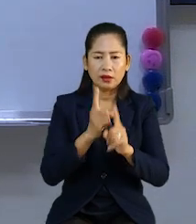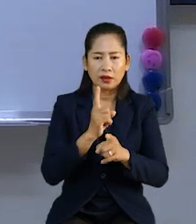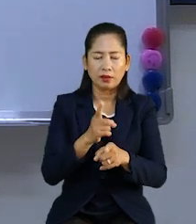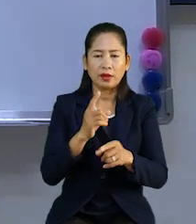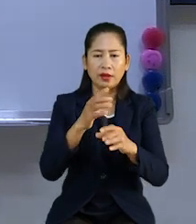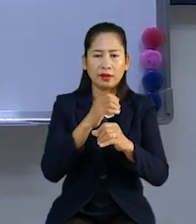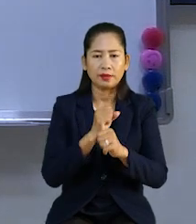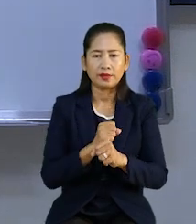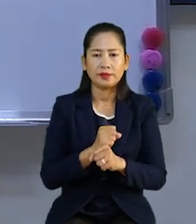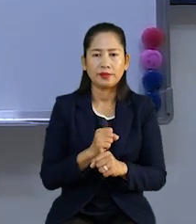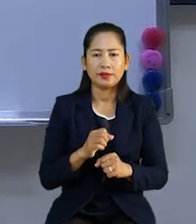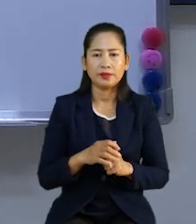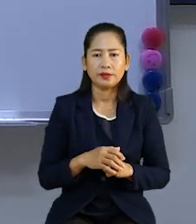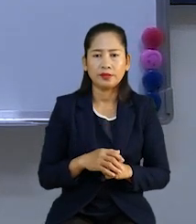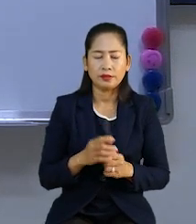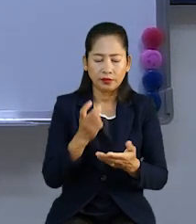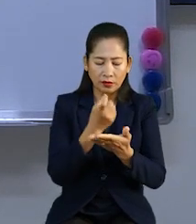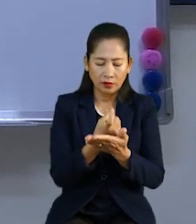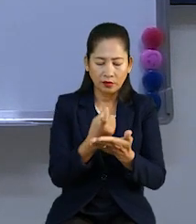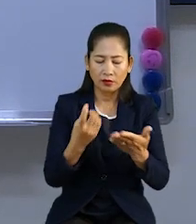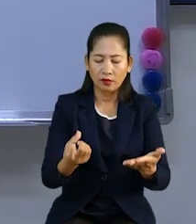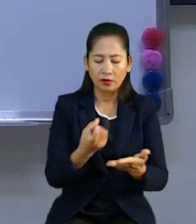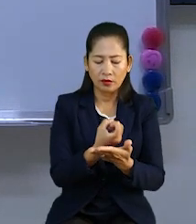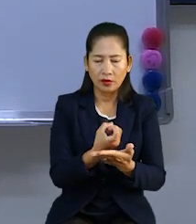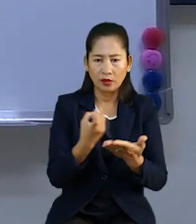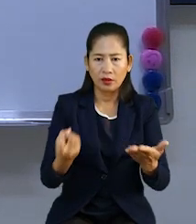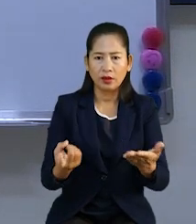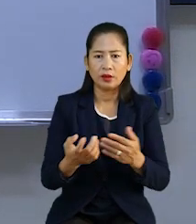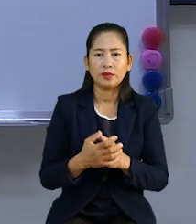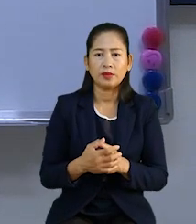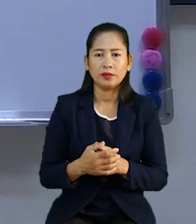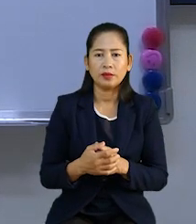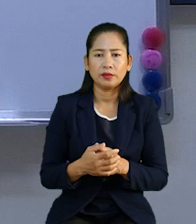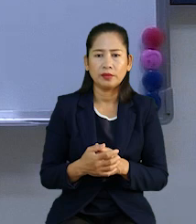bán đồ ní